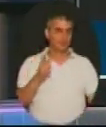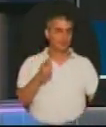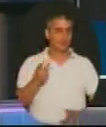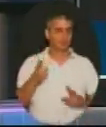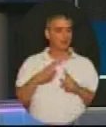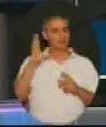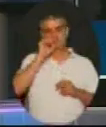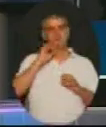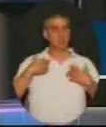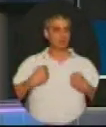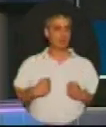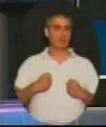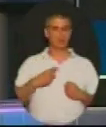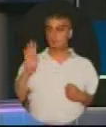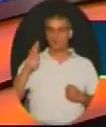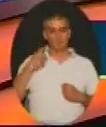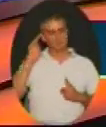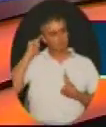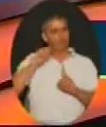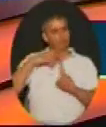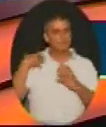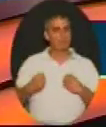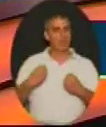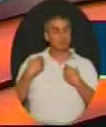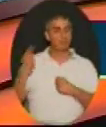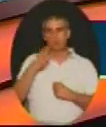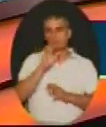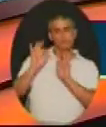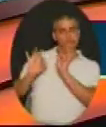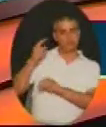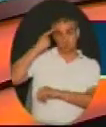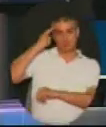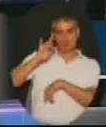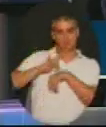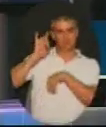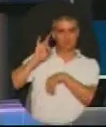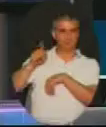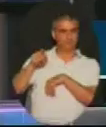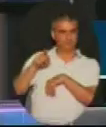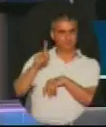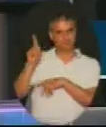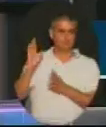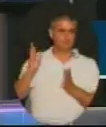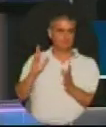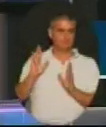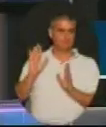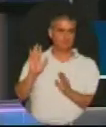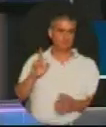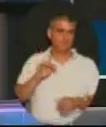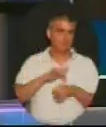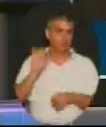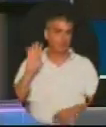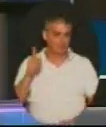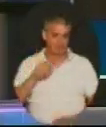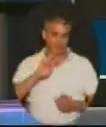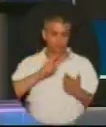הטיקט הביטחוני. על זה נתניהו הולך כל השנים, בזה הוא פוגע בו, הוא יודע שזו הפרצה וזו הבטן הרכה שלו.